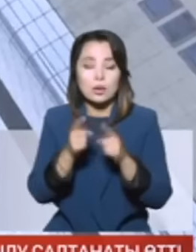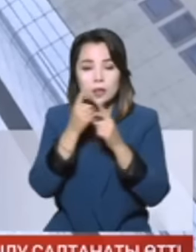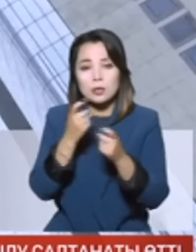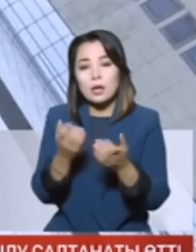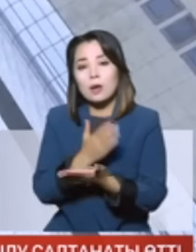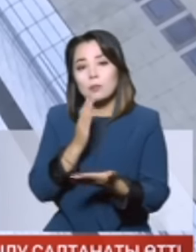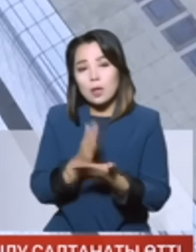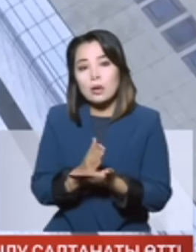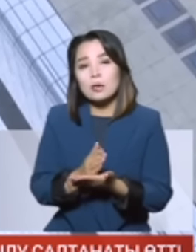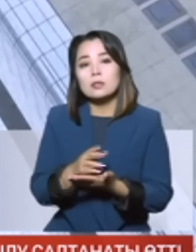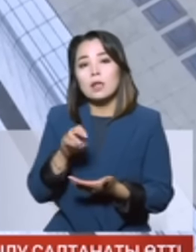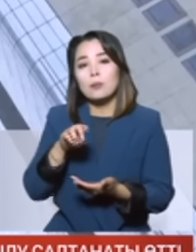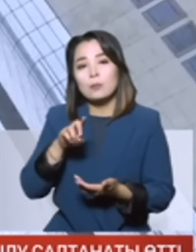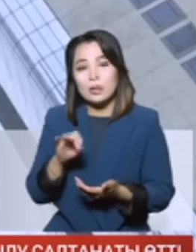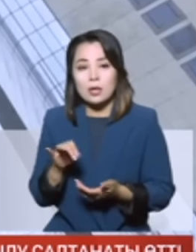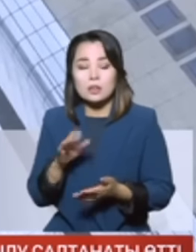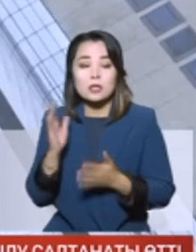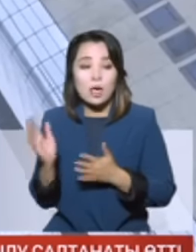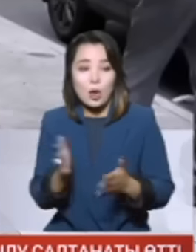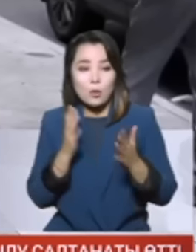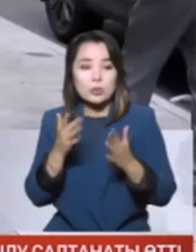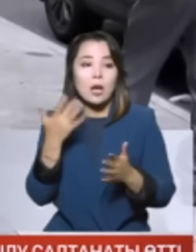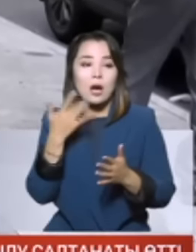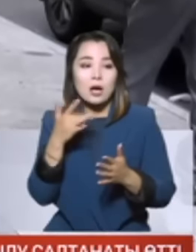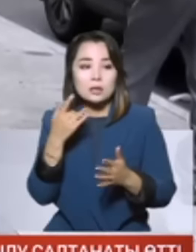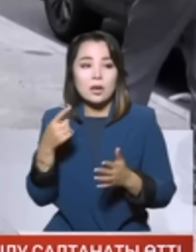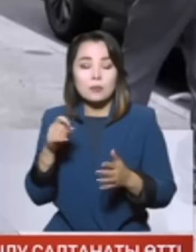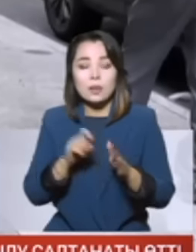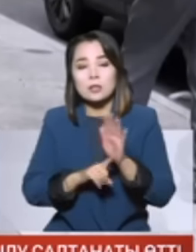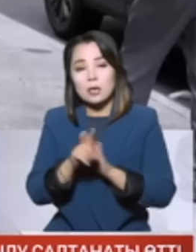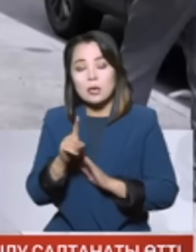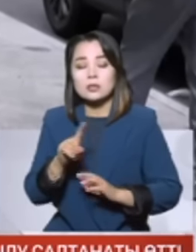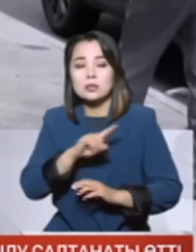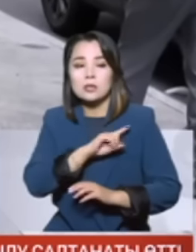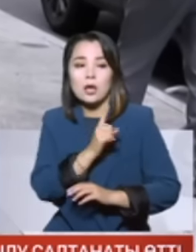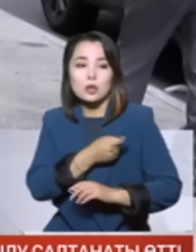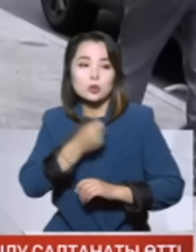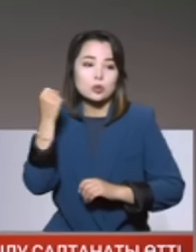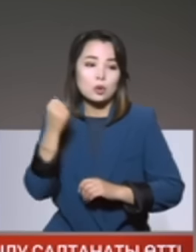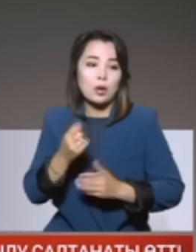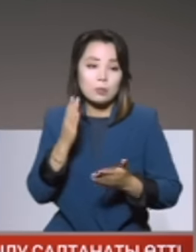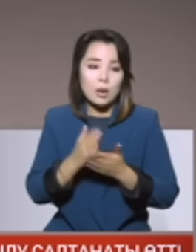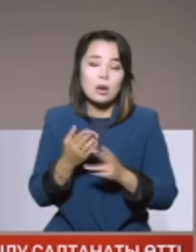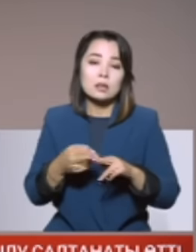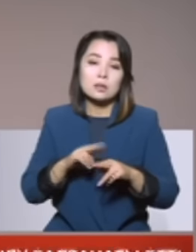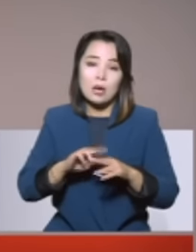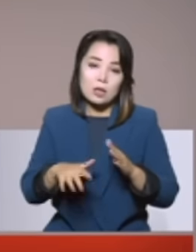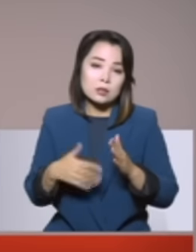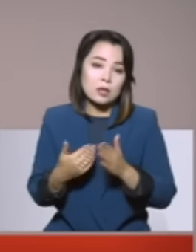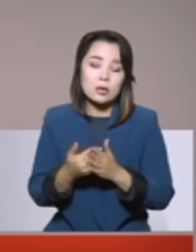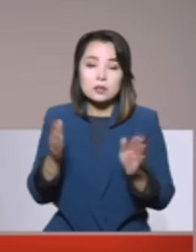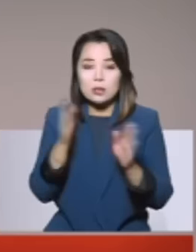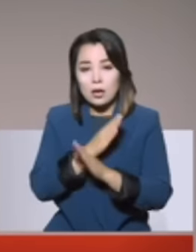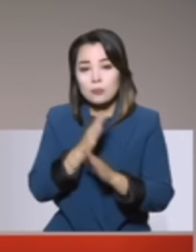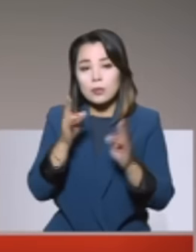ескертті. Деби дауылы ақшқа апта басында соққы берді. Рейтердің мәліметінше, содан бері табиғи апаттан 8 адам